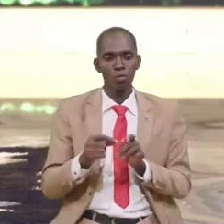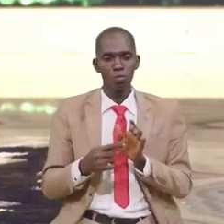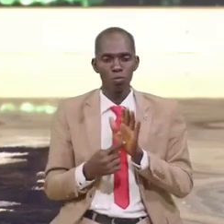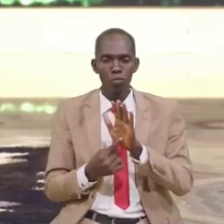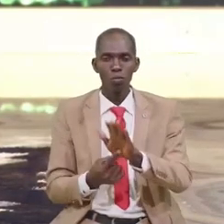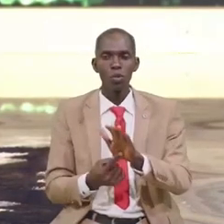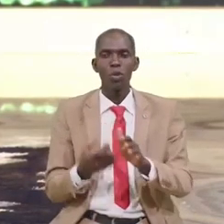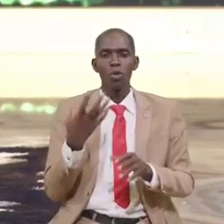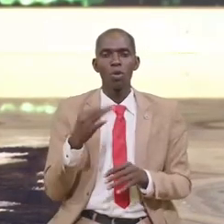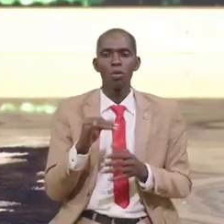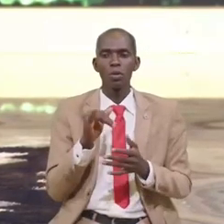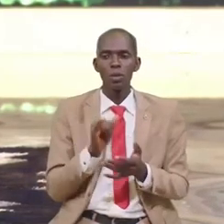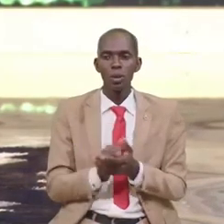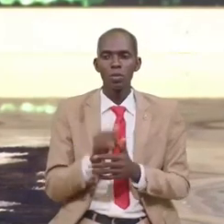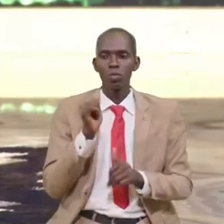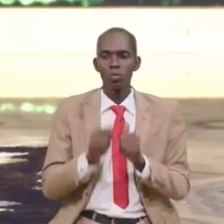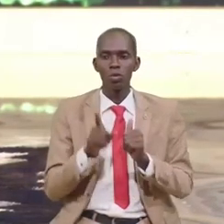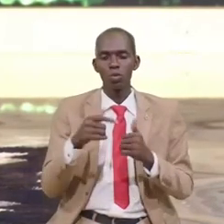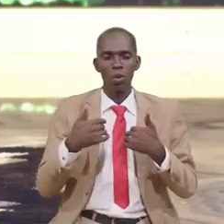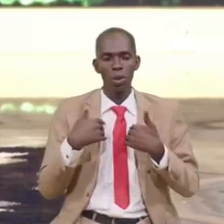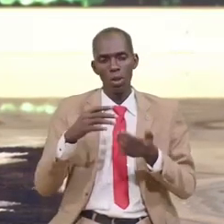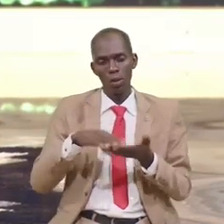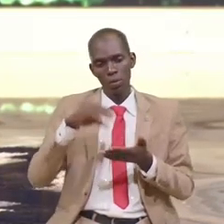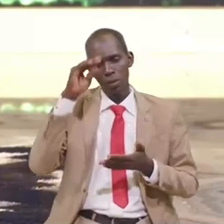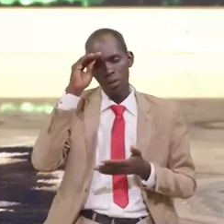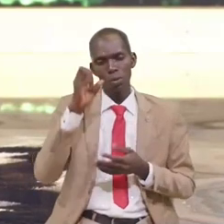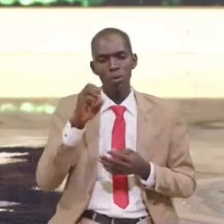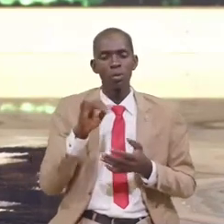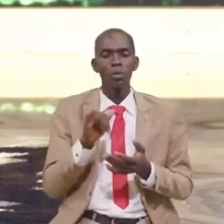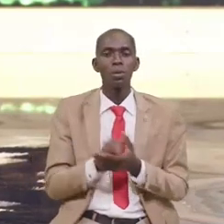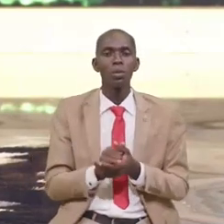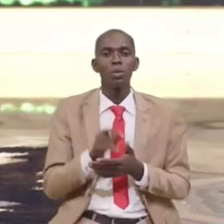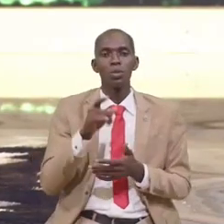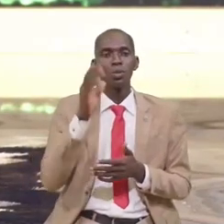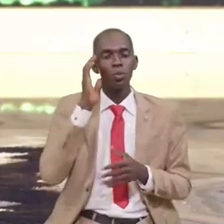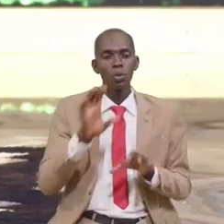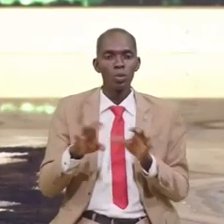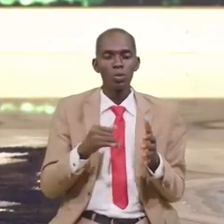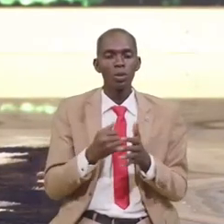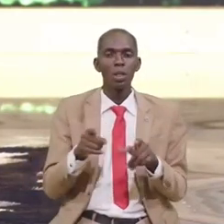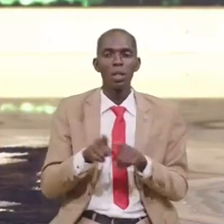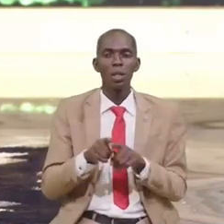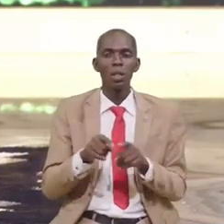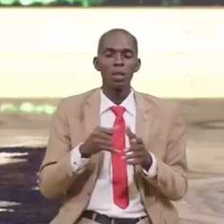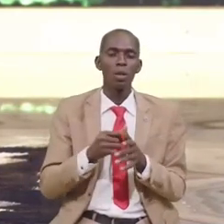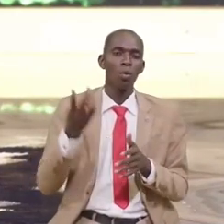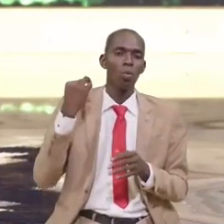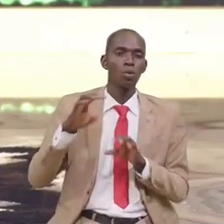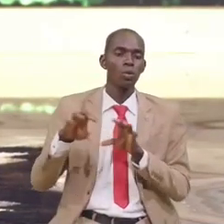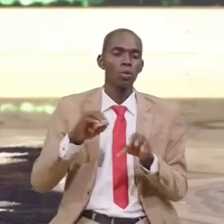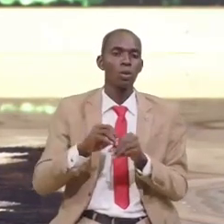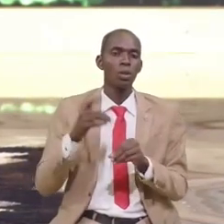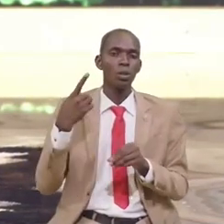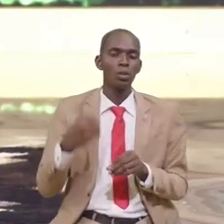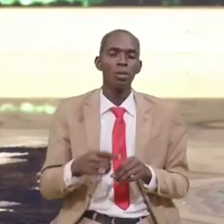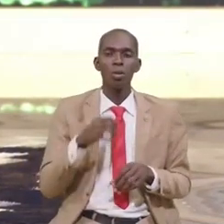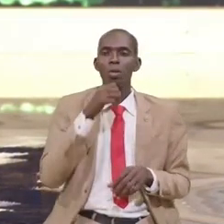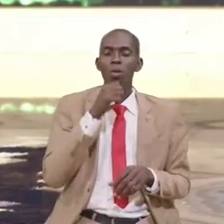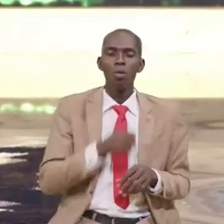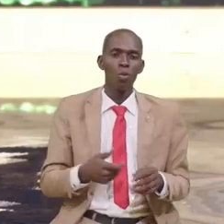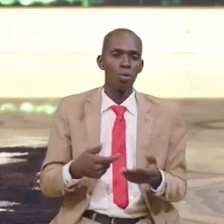vous allez vous adonner à une démonstration pratique de ce que vous avez appris. que comme ils